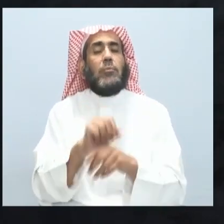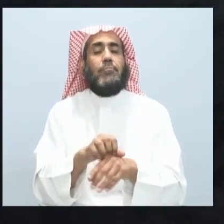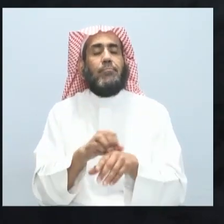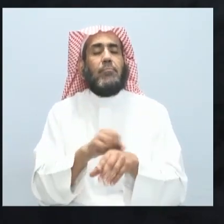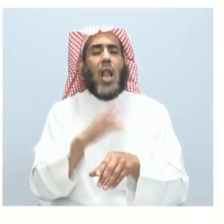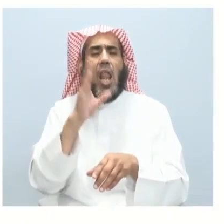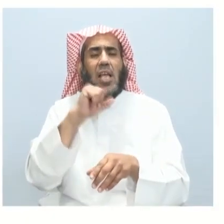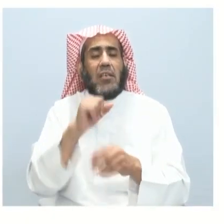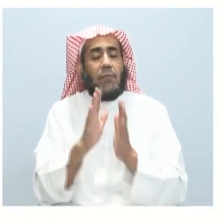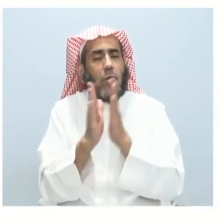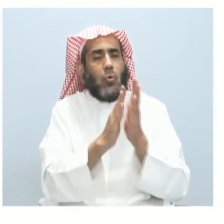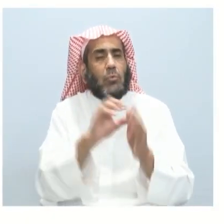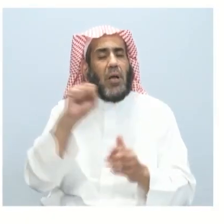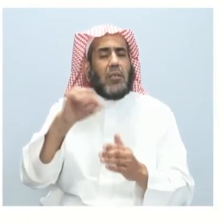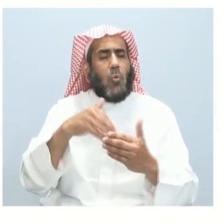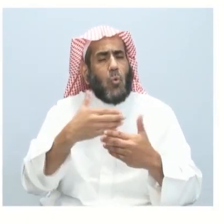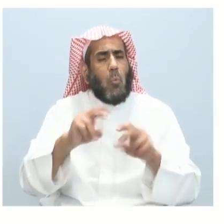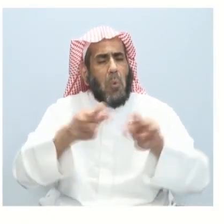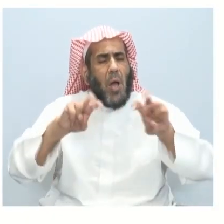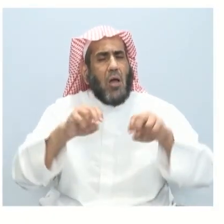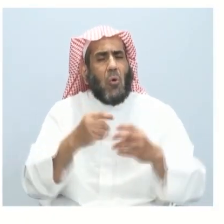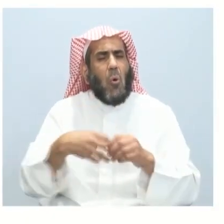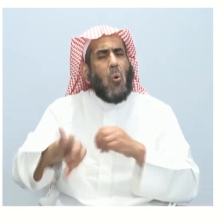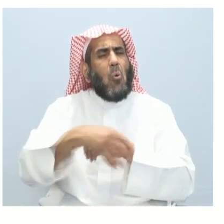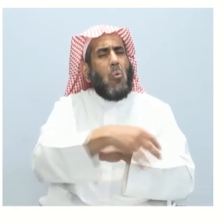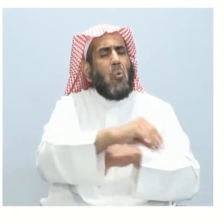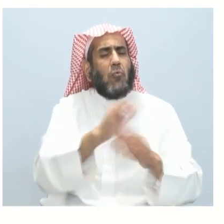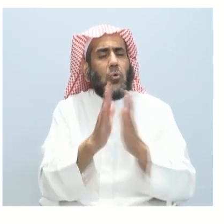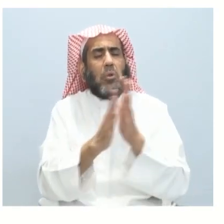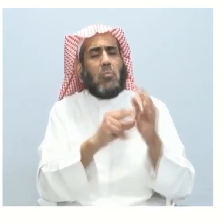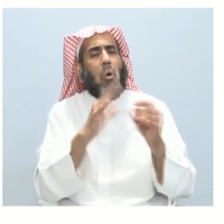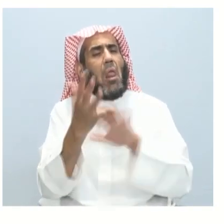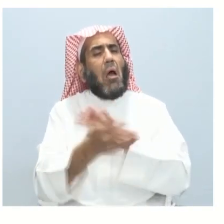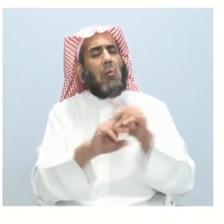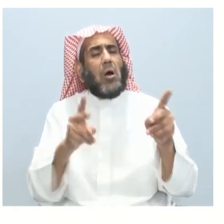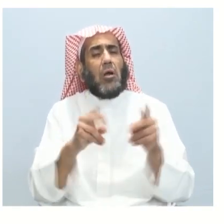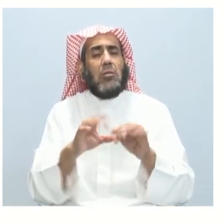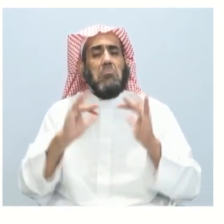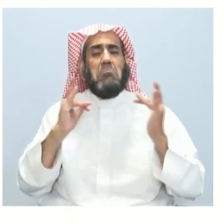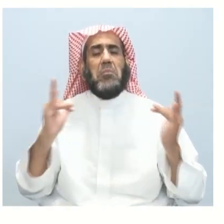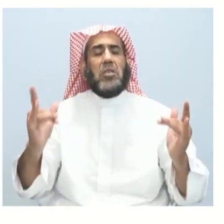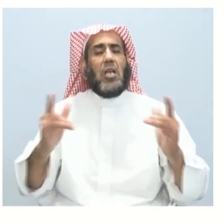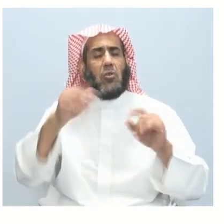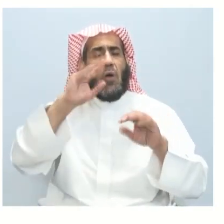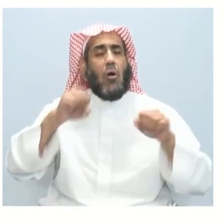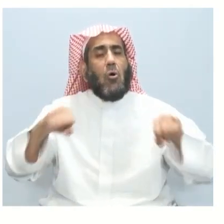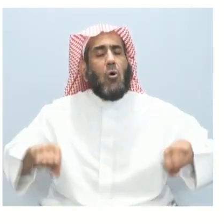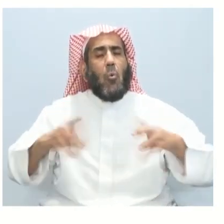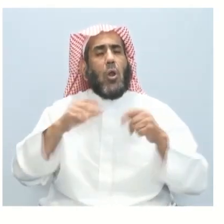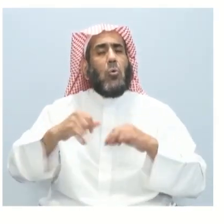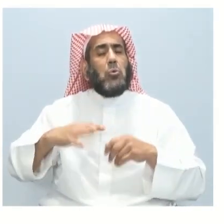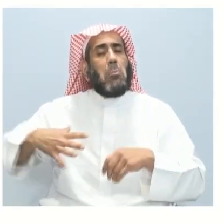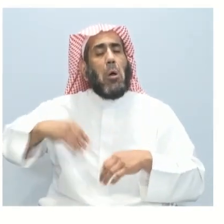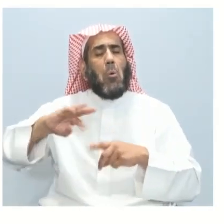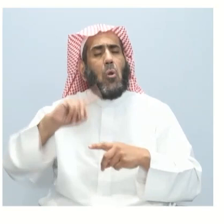هناك فيه كتب نقديه وانما ظلت مباحثه وقضايا متفرقه في كتب الادب والاخبار وكانت مجالس الخلفاء والادباء والامراء